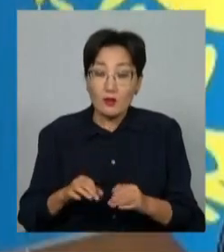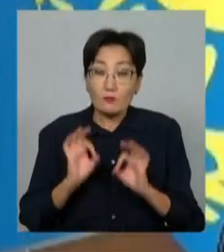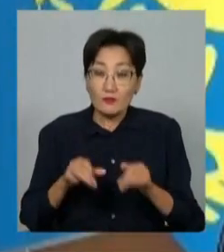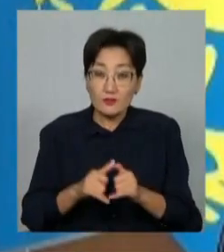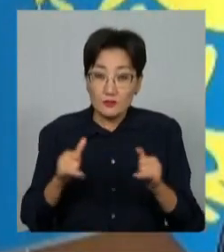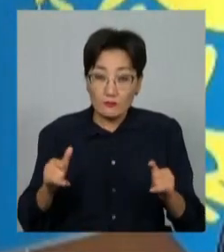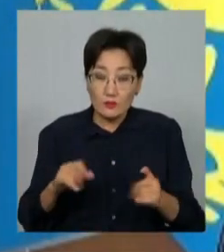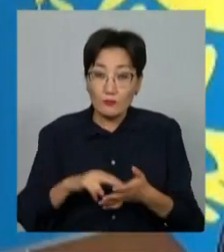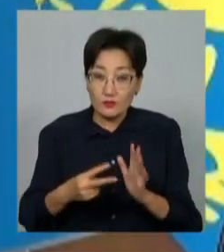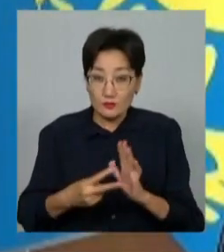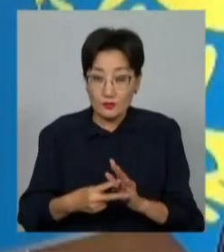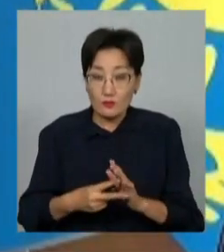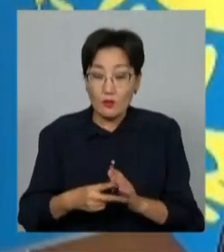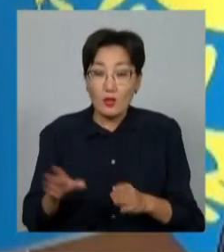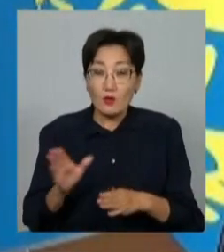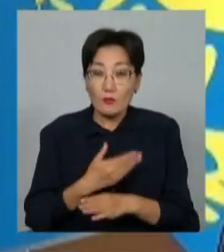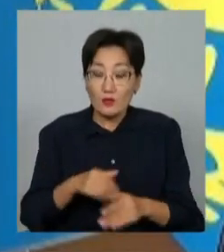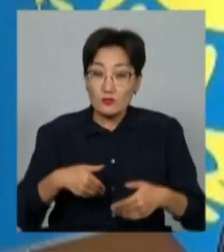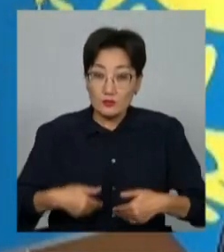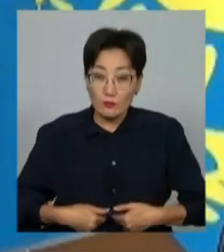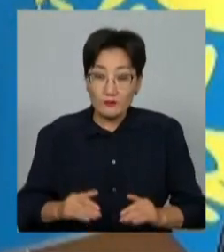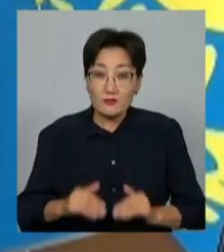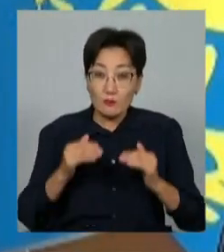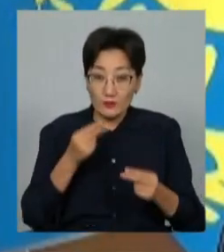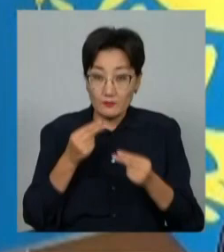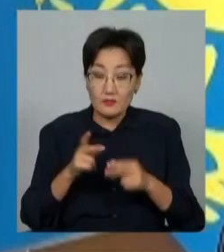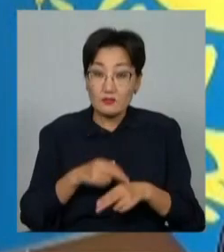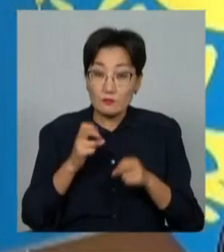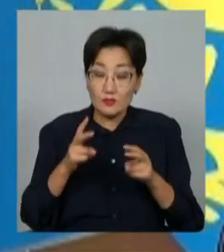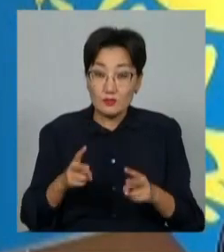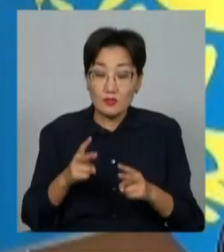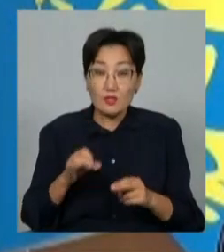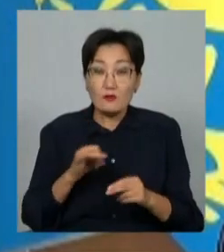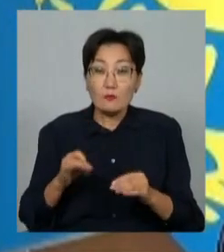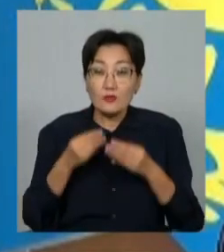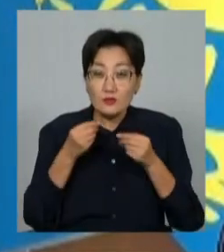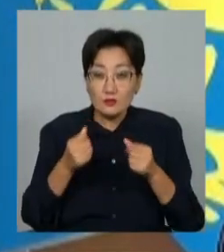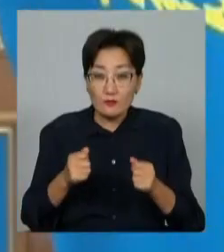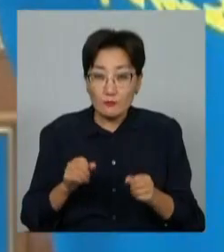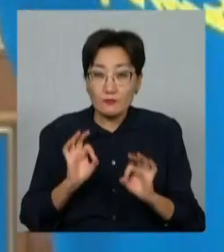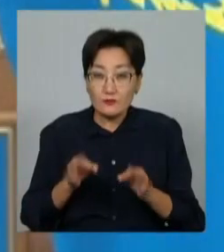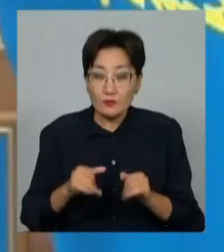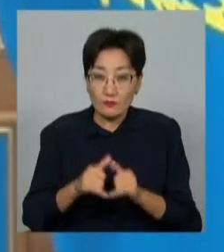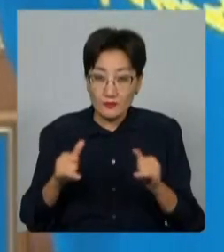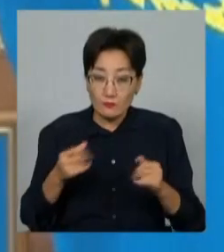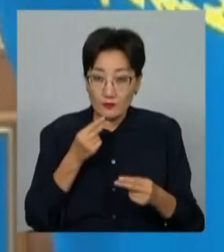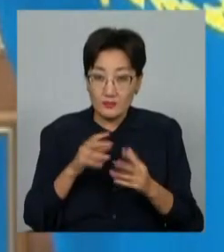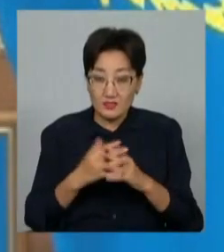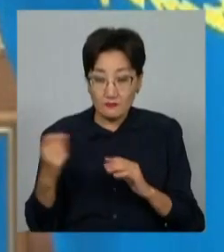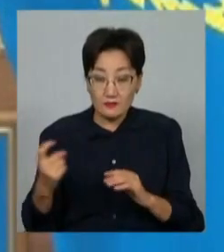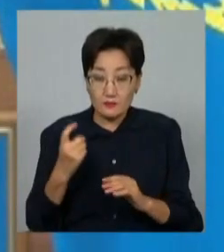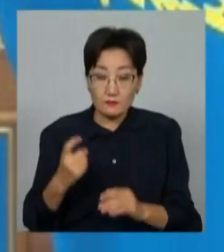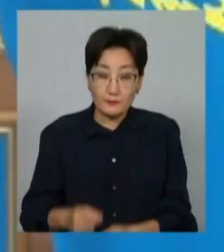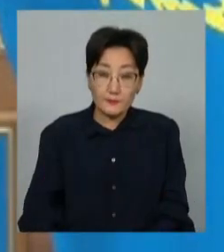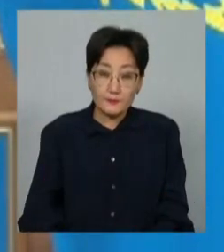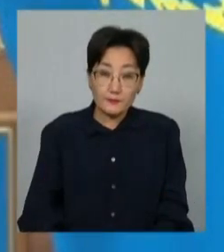развития, предусматривающей ликвидацию голода, повышение продовольственной безопасности и содействие устойчивому развитию сельского хозяйства.